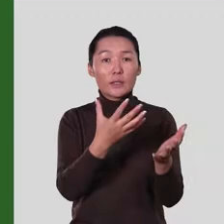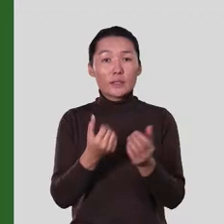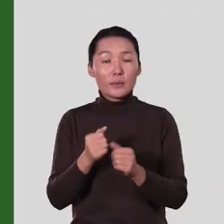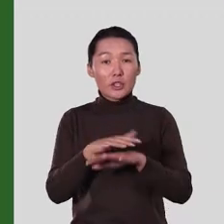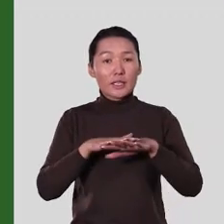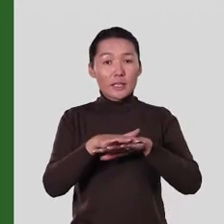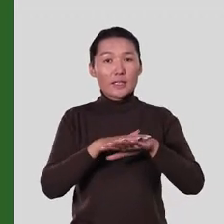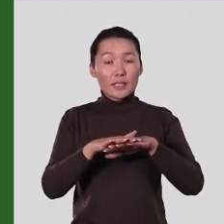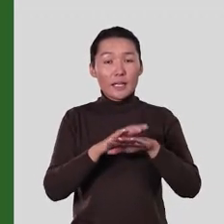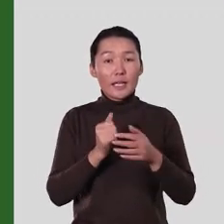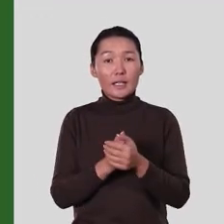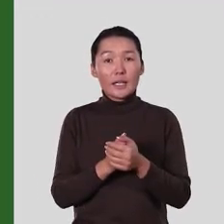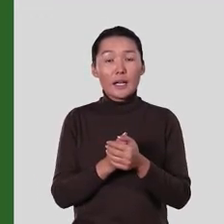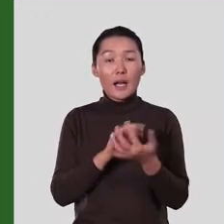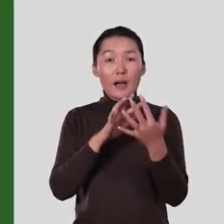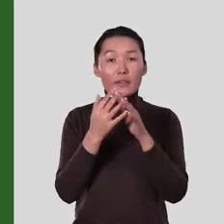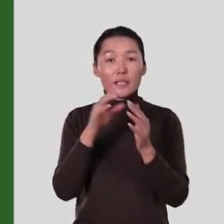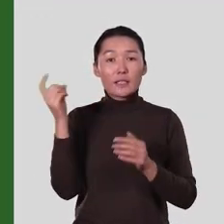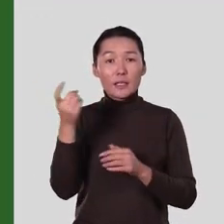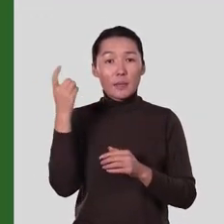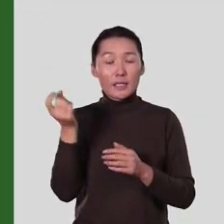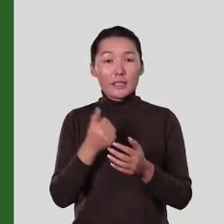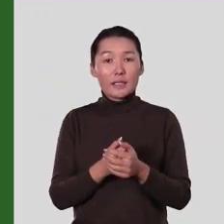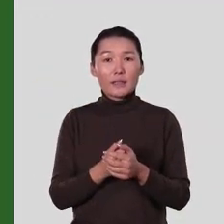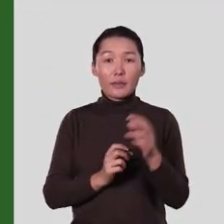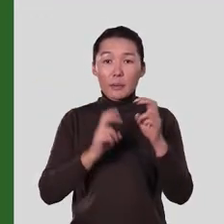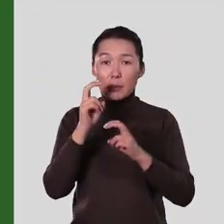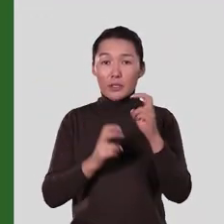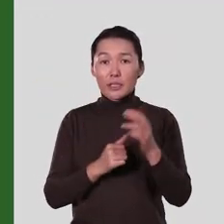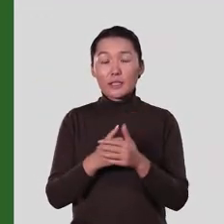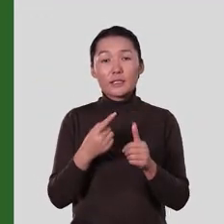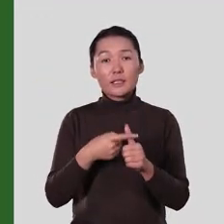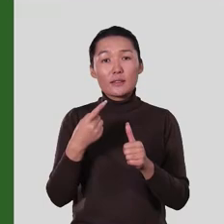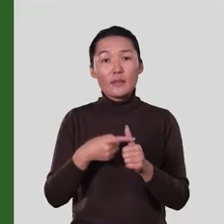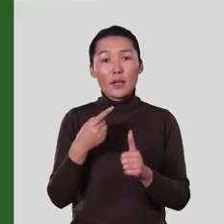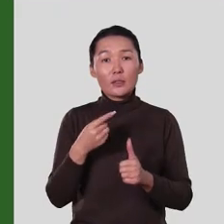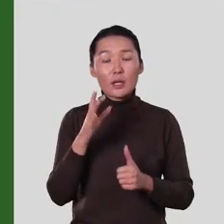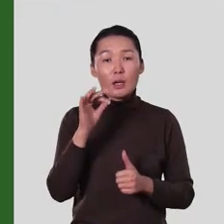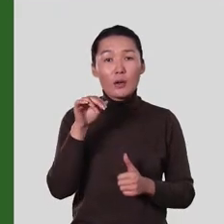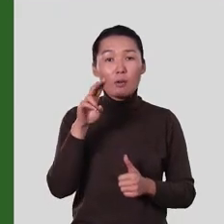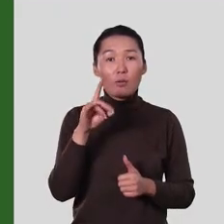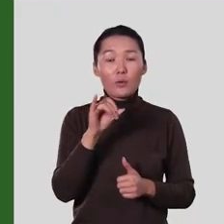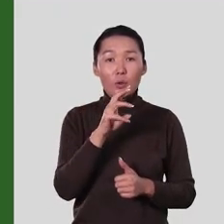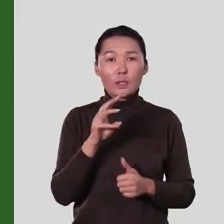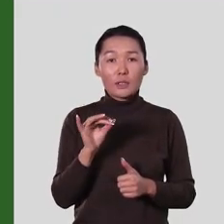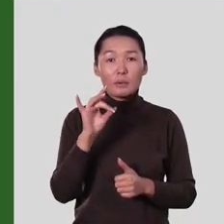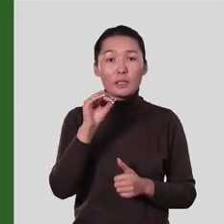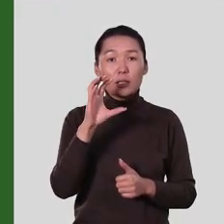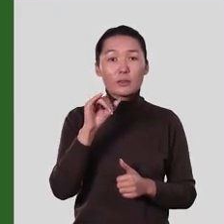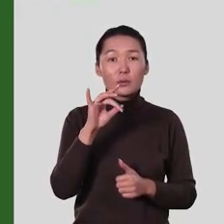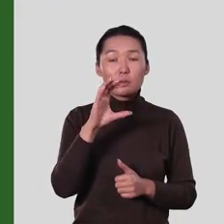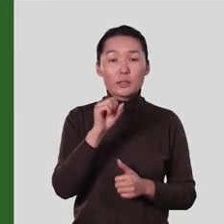населения в сельском хозяйстве и промышленности, называют водными ресурсами.